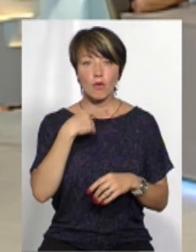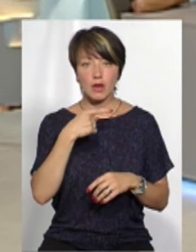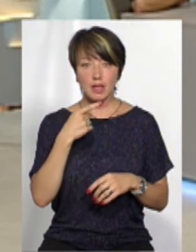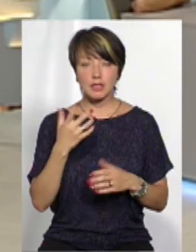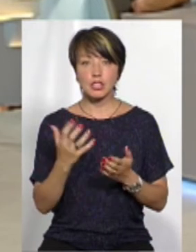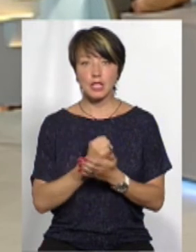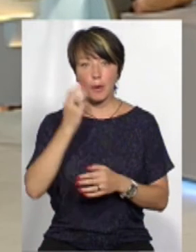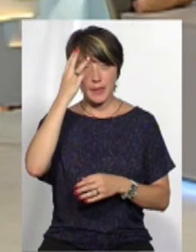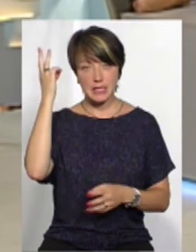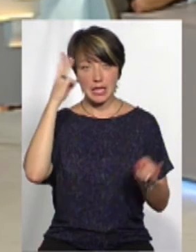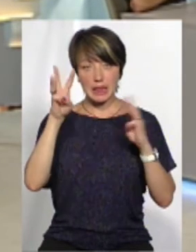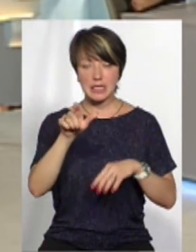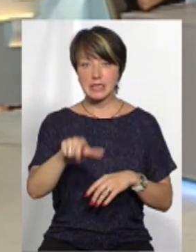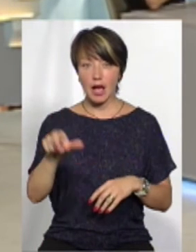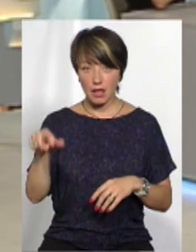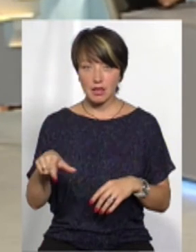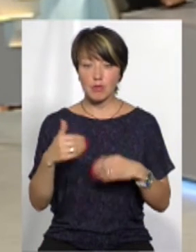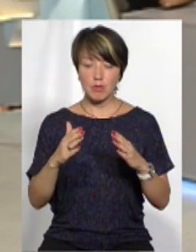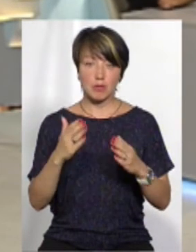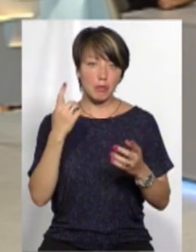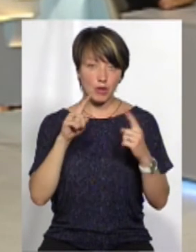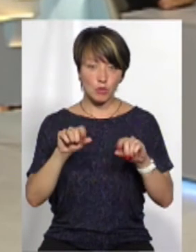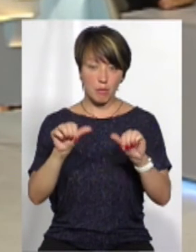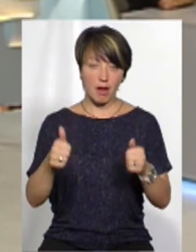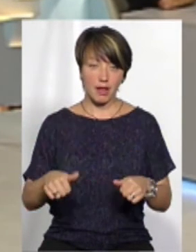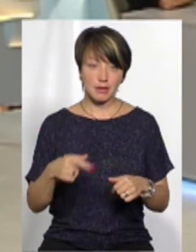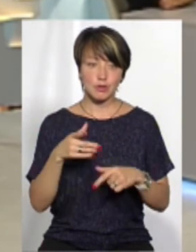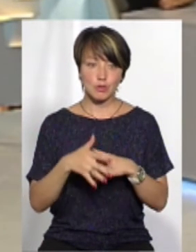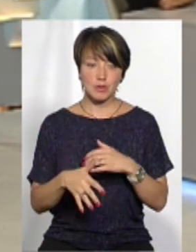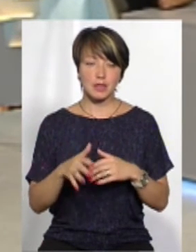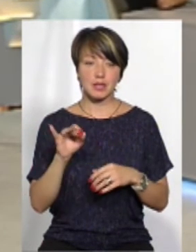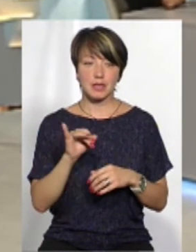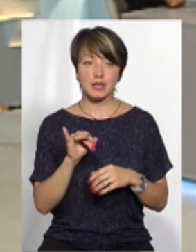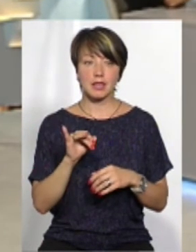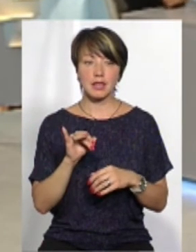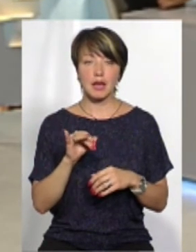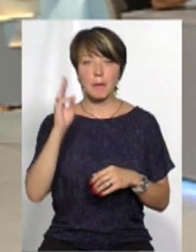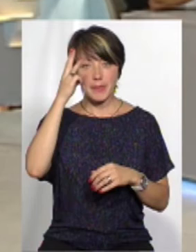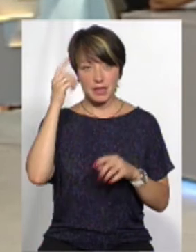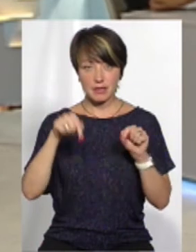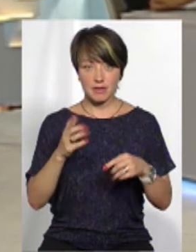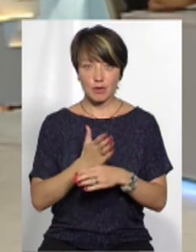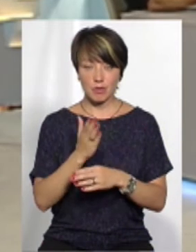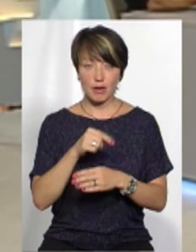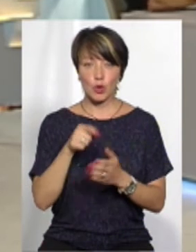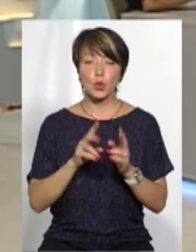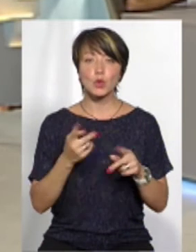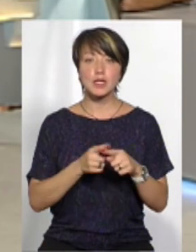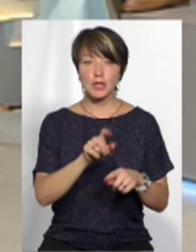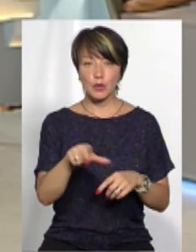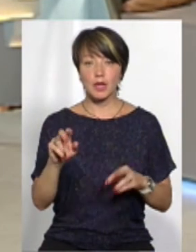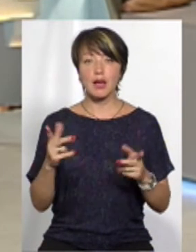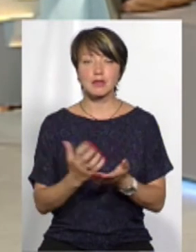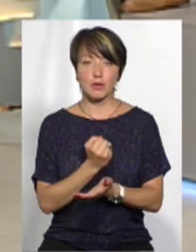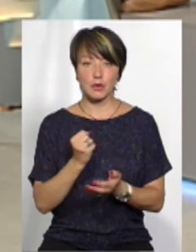що знайшли хмельницьких дизайнерів, що вони вам придумують макети, як я зрозумів, проекти, і в саме Хмельницькому ви їх виробляєте. Хто ці люди, як ви